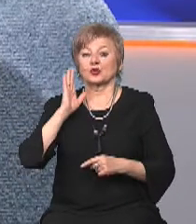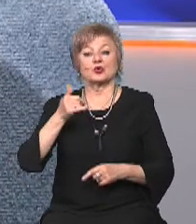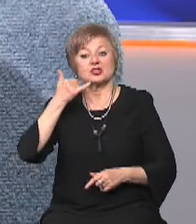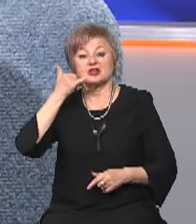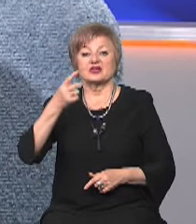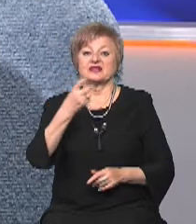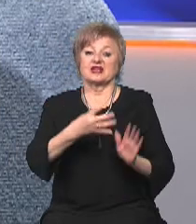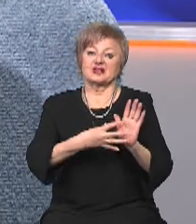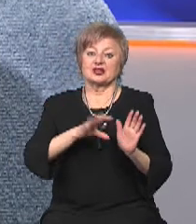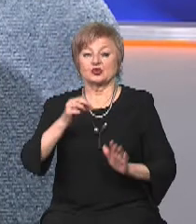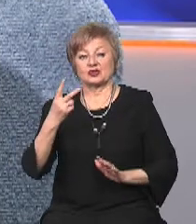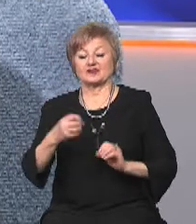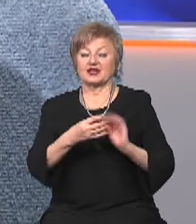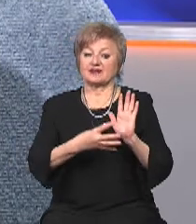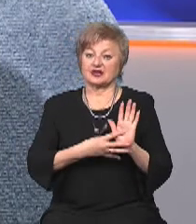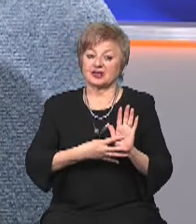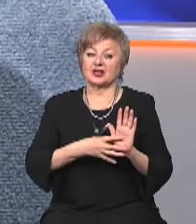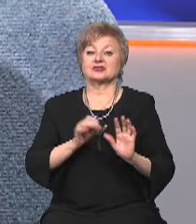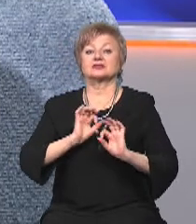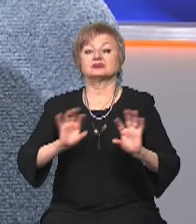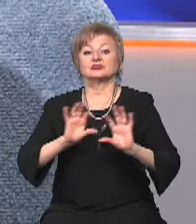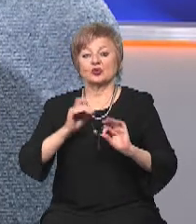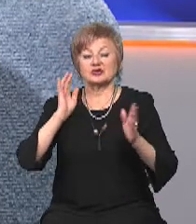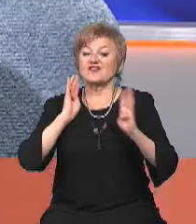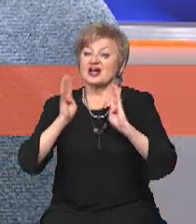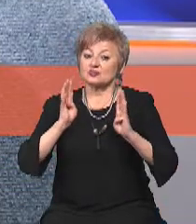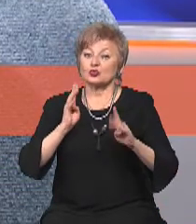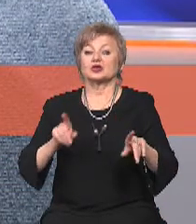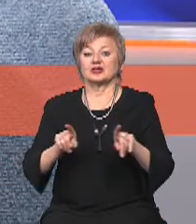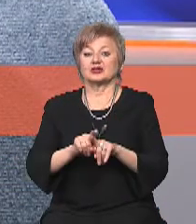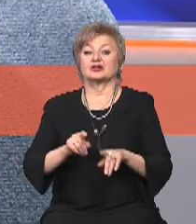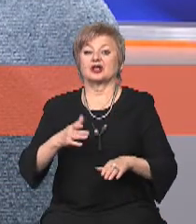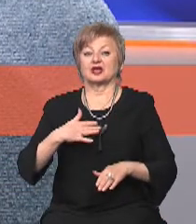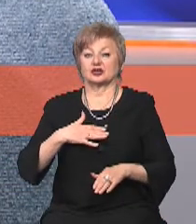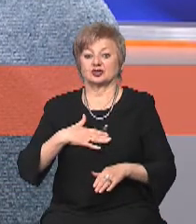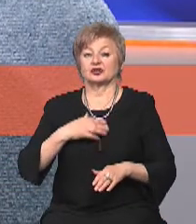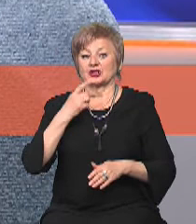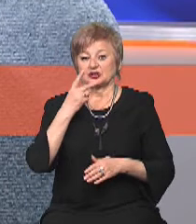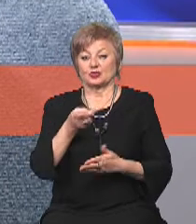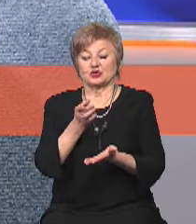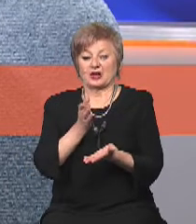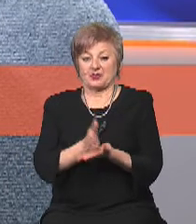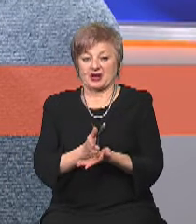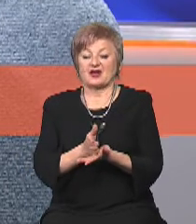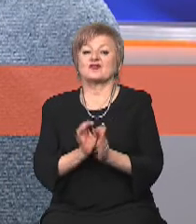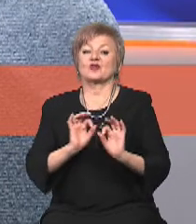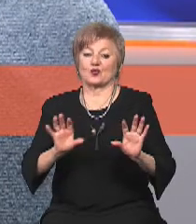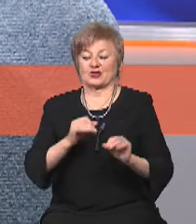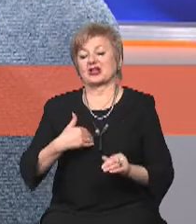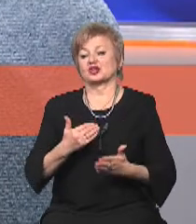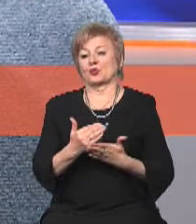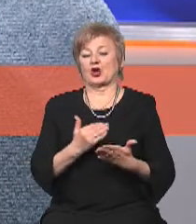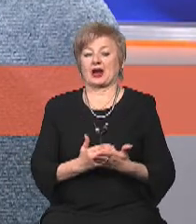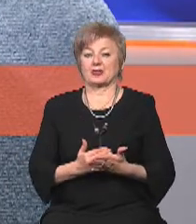телефоном 239-02-19 у коментарях в Фейсбуці, а також на нашому сайті дивитися прямий ефір нашої